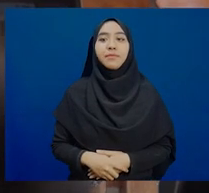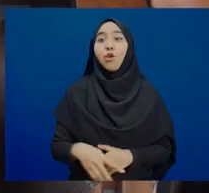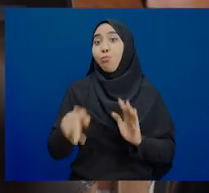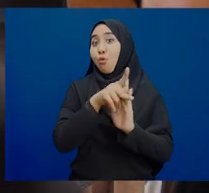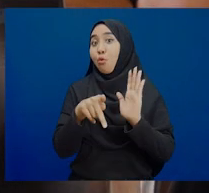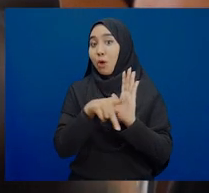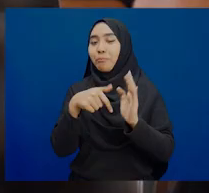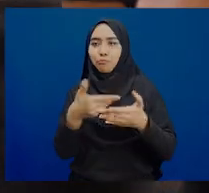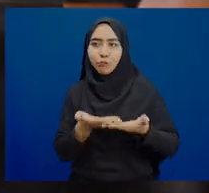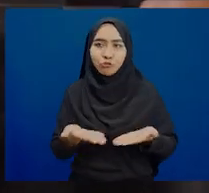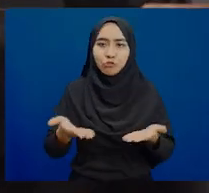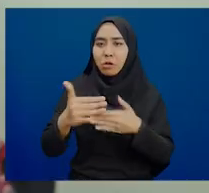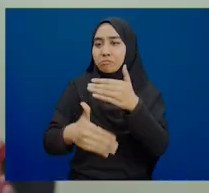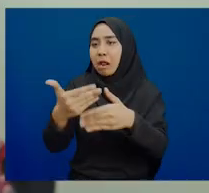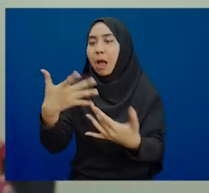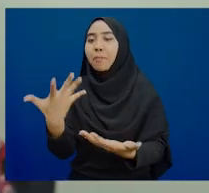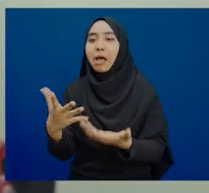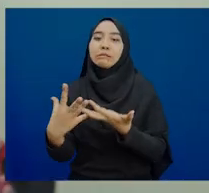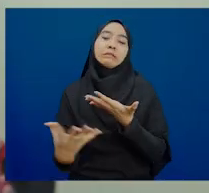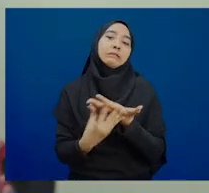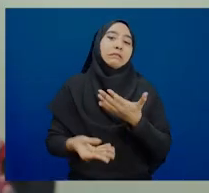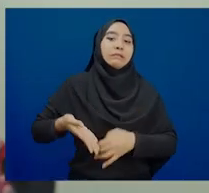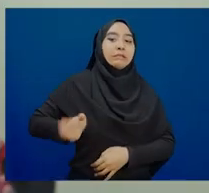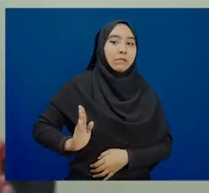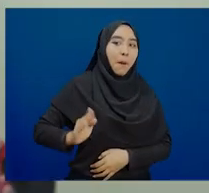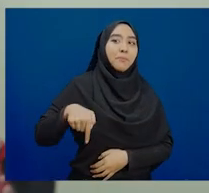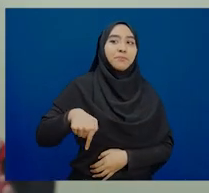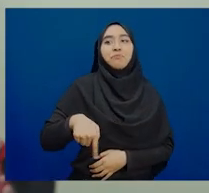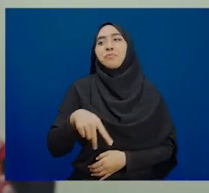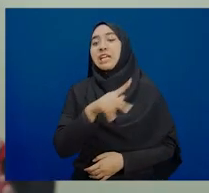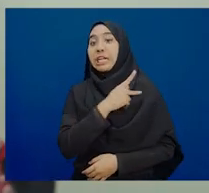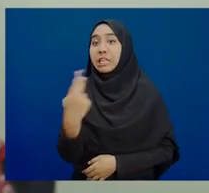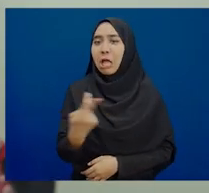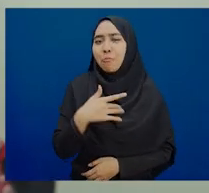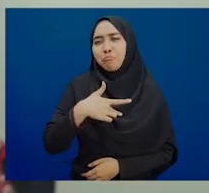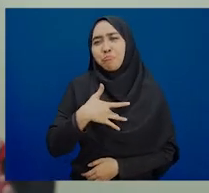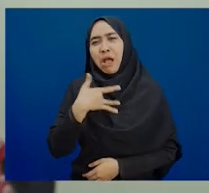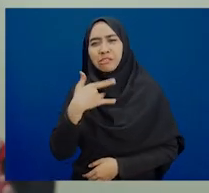Dengan sosialisasi yang dilakukan dari SIGAP, kita merasa